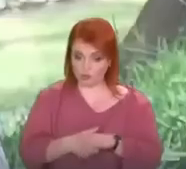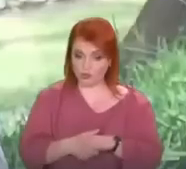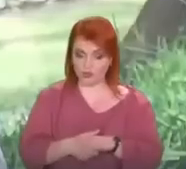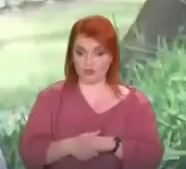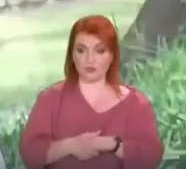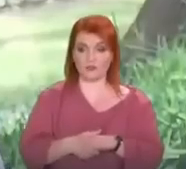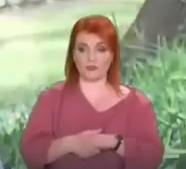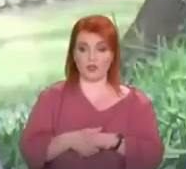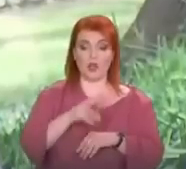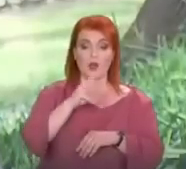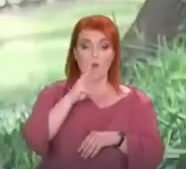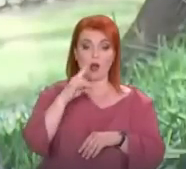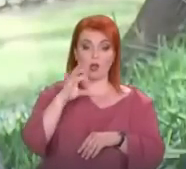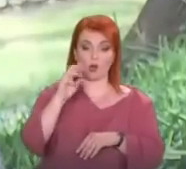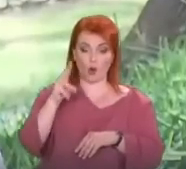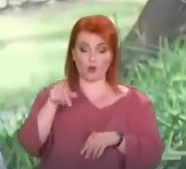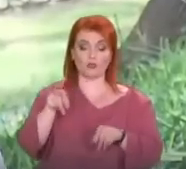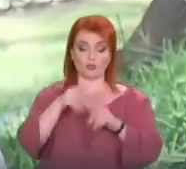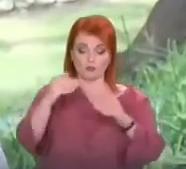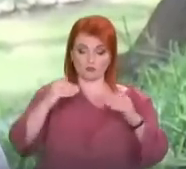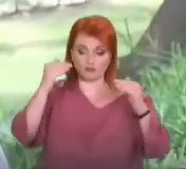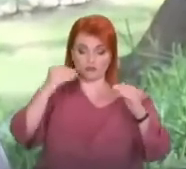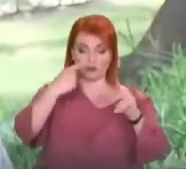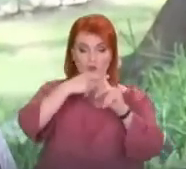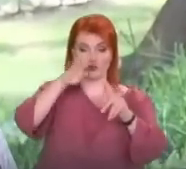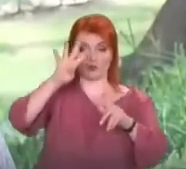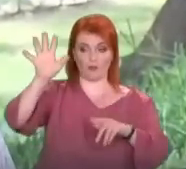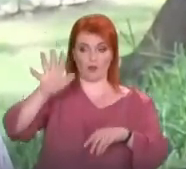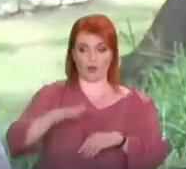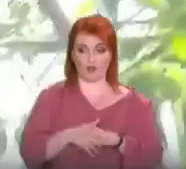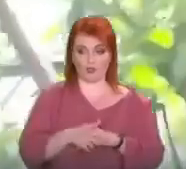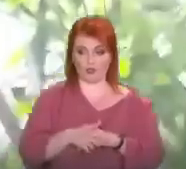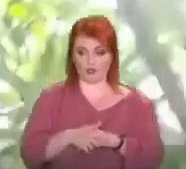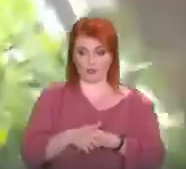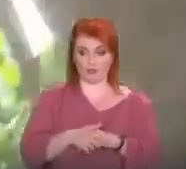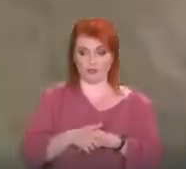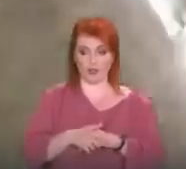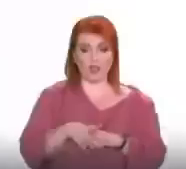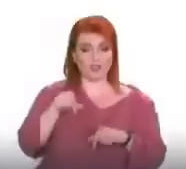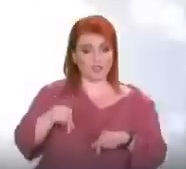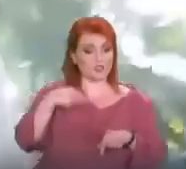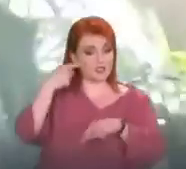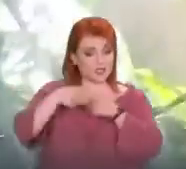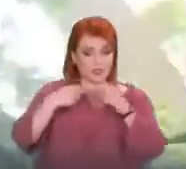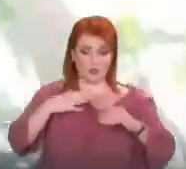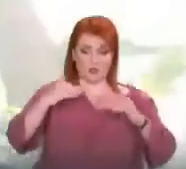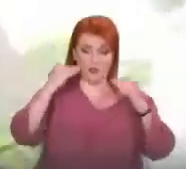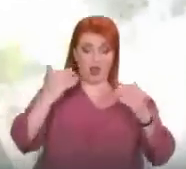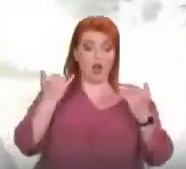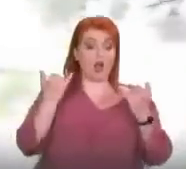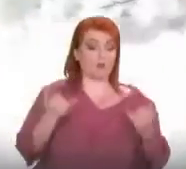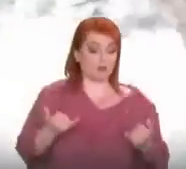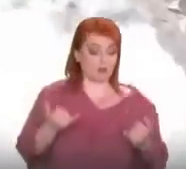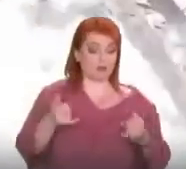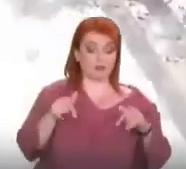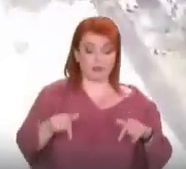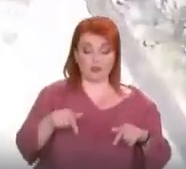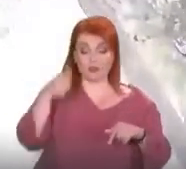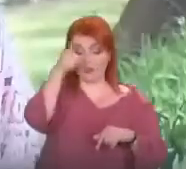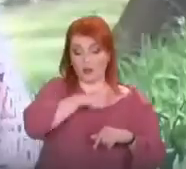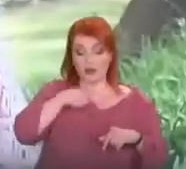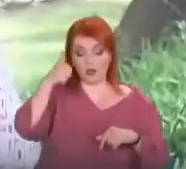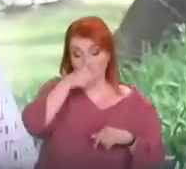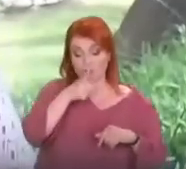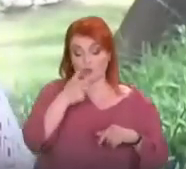grade. Orașul Fez este cunoscut pentru temperaturile ridicate. Majoritatea locuitorilor ies în grădini,